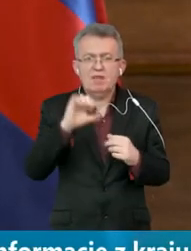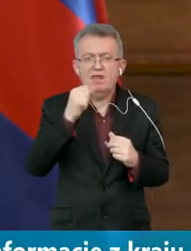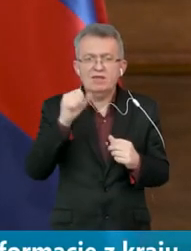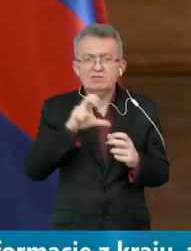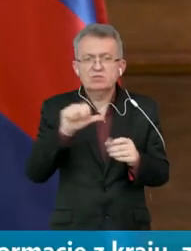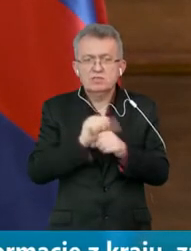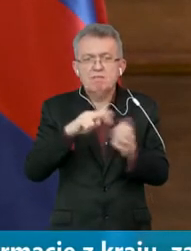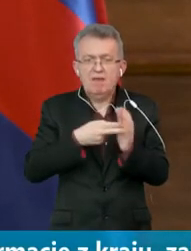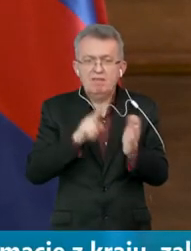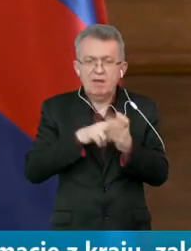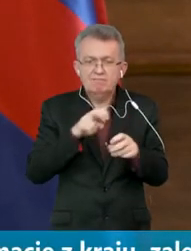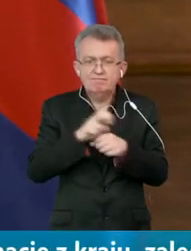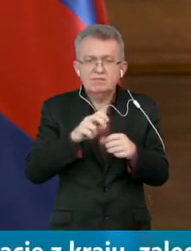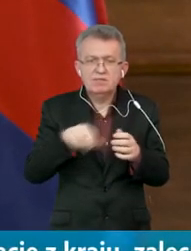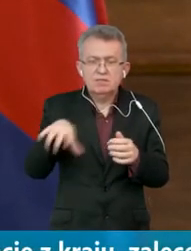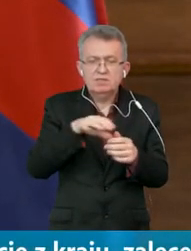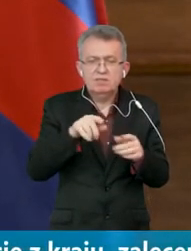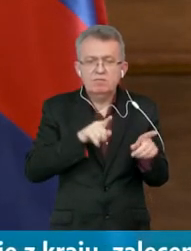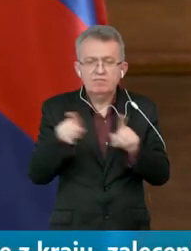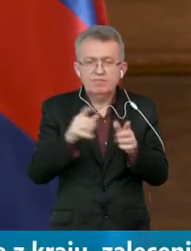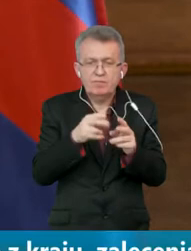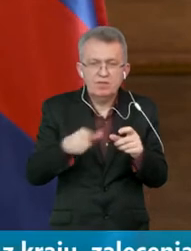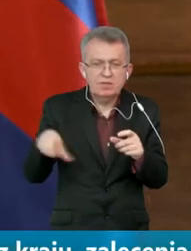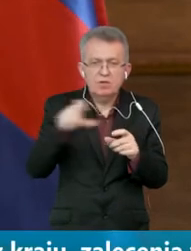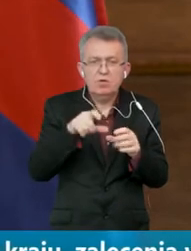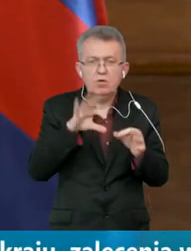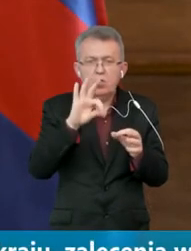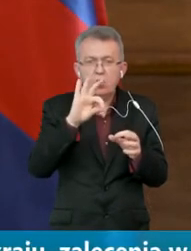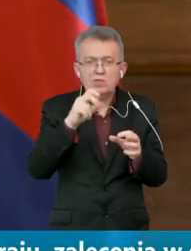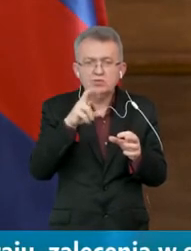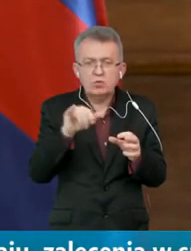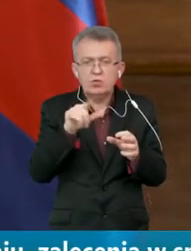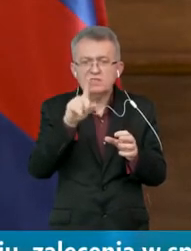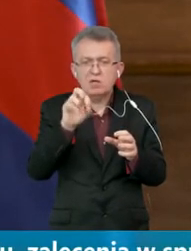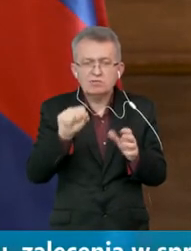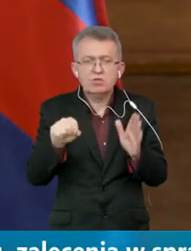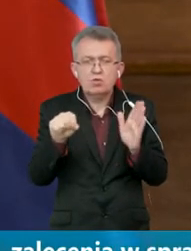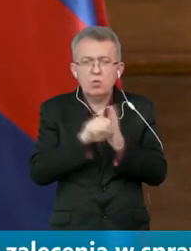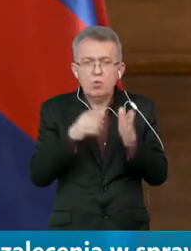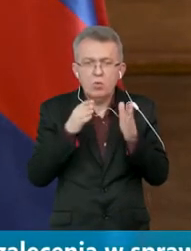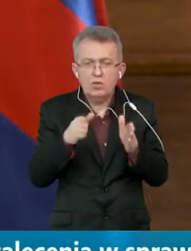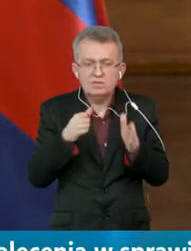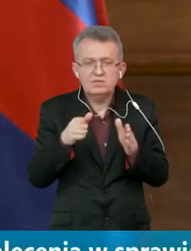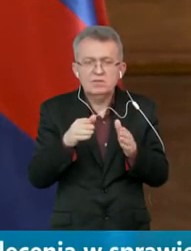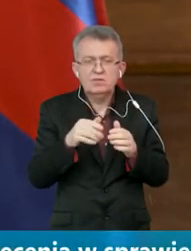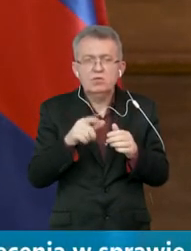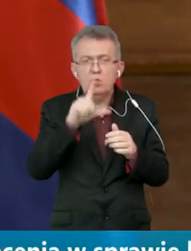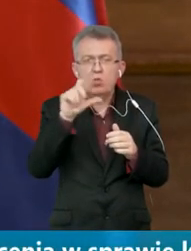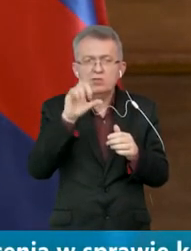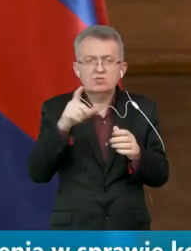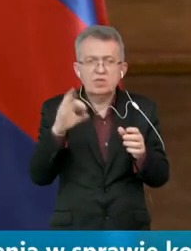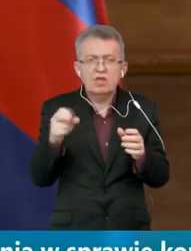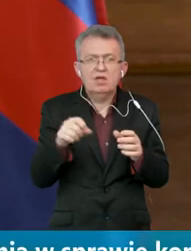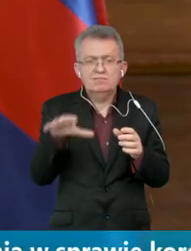są jakieś plany na rozbudowę wodnicy śródmiejskiej, odcinek Ostoi Zagórskiego do ulicy Łącznej? Czyli